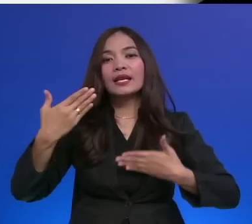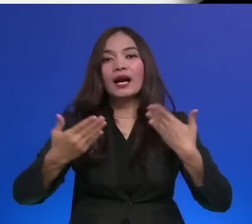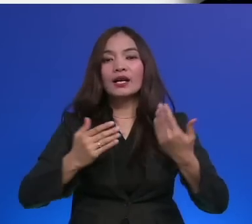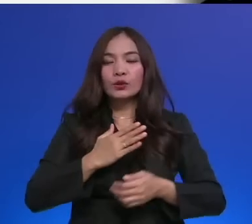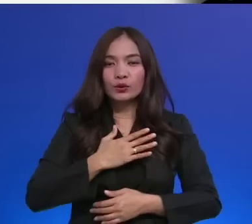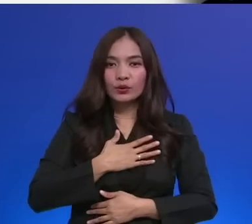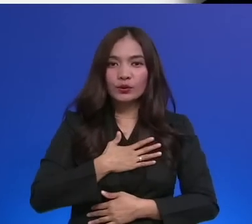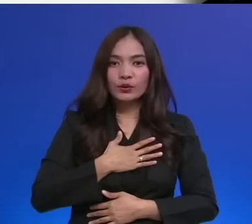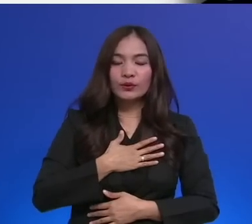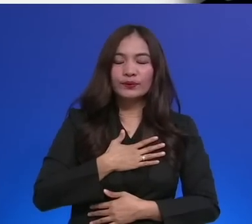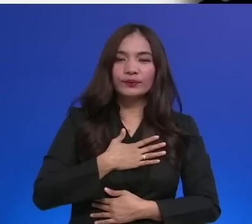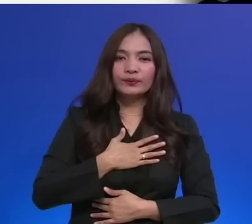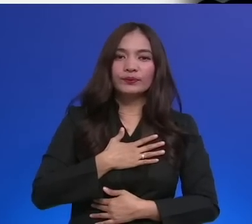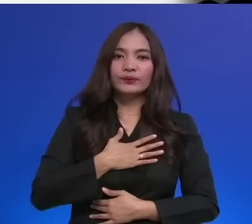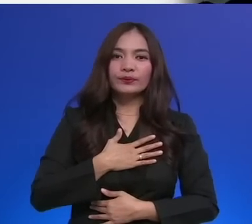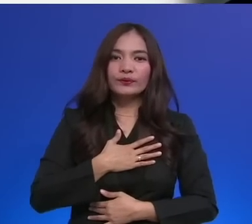bahagiaku.